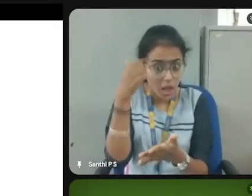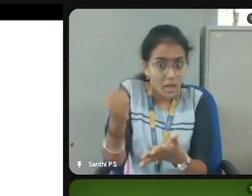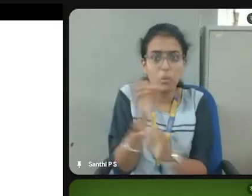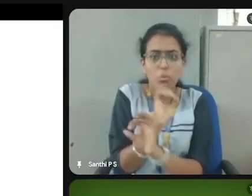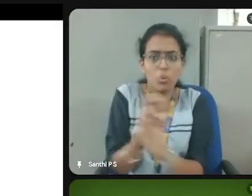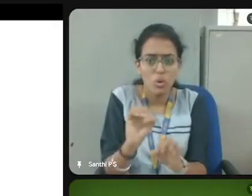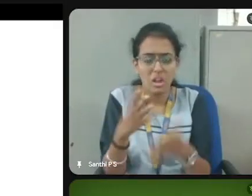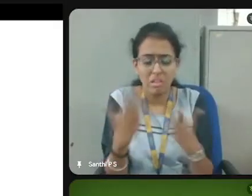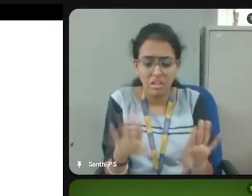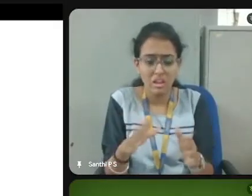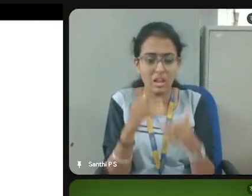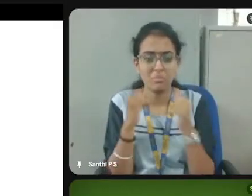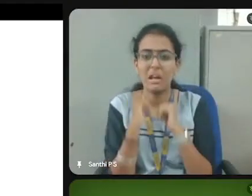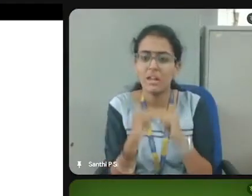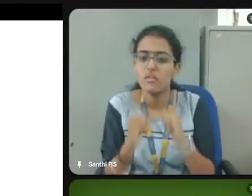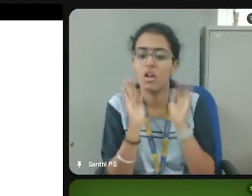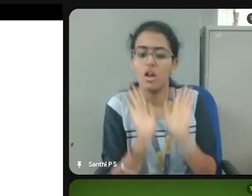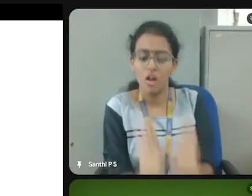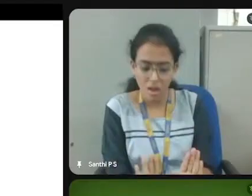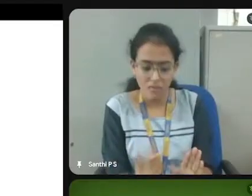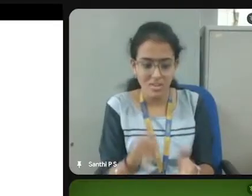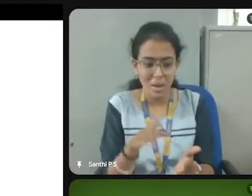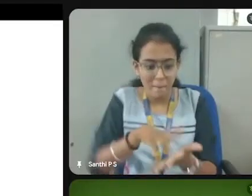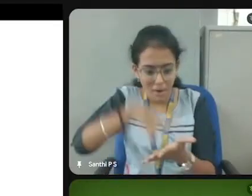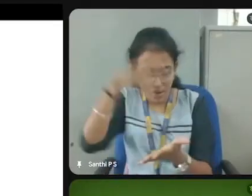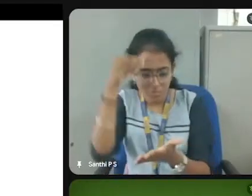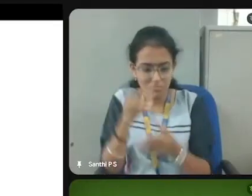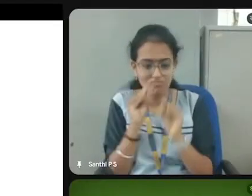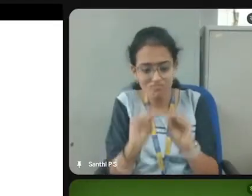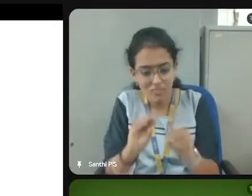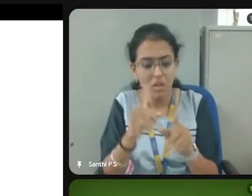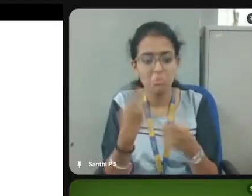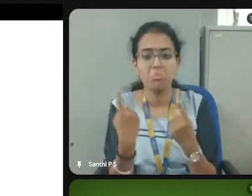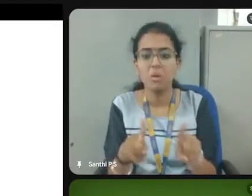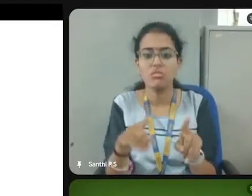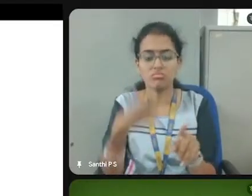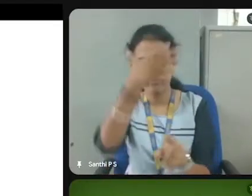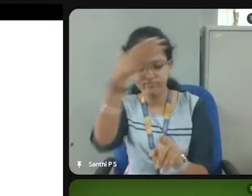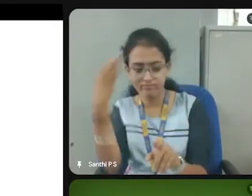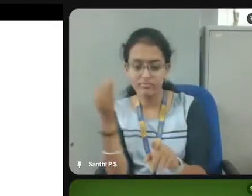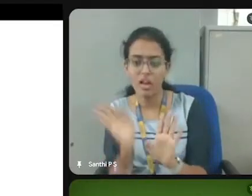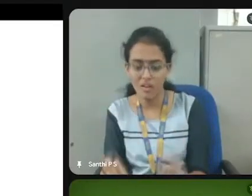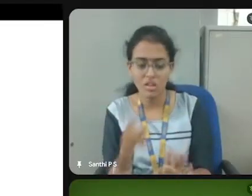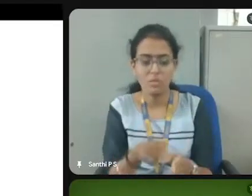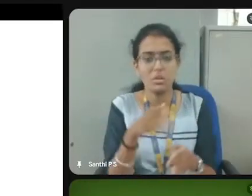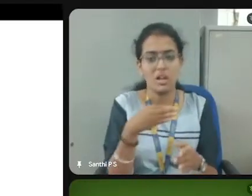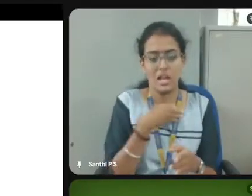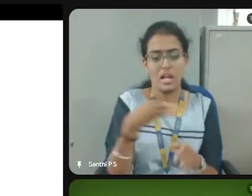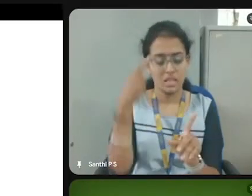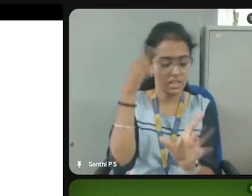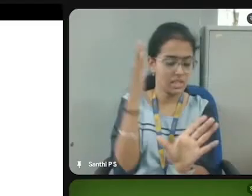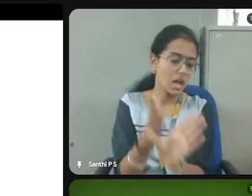എന്തെങ്കിലും ബുദ്ധിമുട്ടുകൾ നമ്മൾ ഫേസ് ചെയ്യുന്നുണ്ടെന്നെങ്കിൽ, പഠിപ്പിക്കുന്ന കാര്യങ്ങൾ മറന്നു പോകുന്നുണ്ട്, അങ്ങനെ ഉണ്ടെങ്കിൽ നമുക്ക് തീർച്ചയായിട്ടും ഒരു